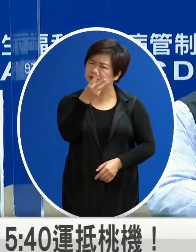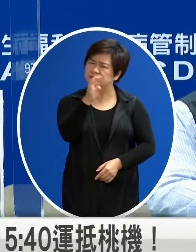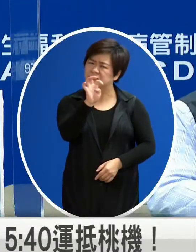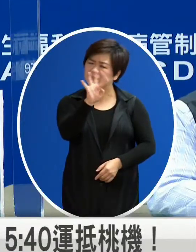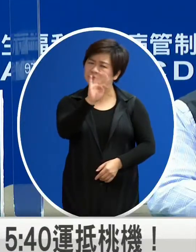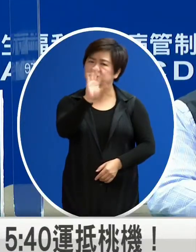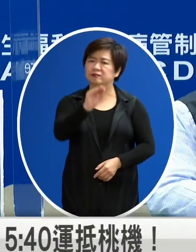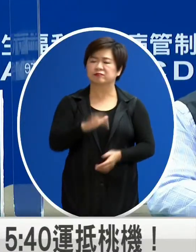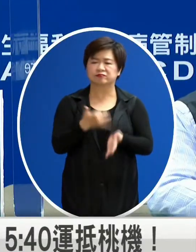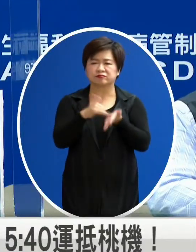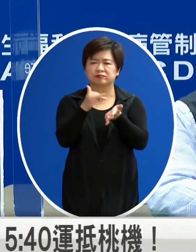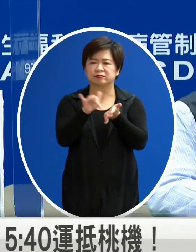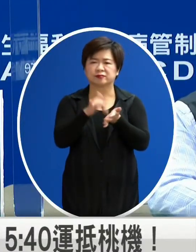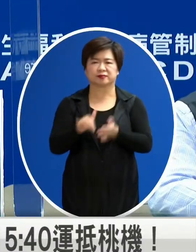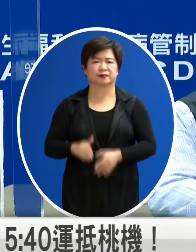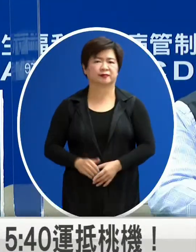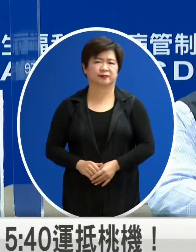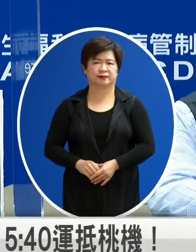350万340几万350万，